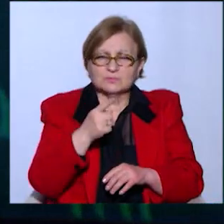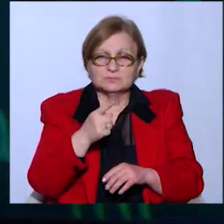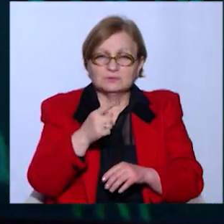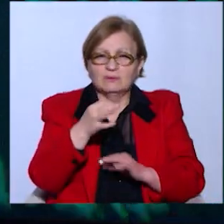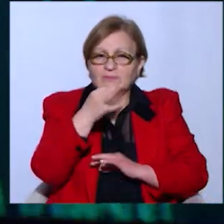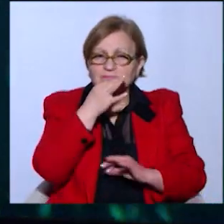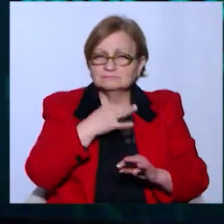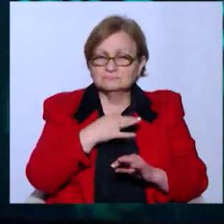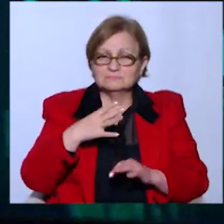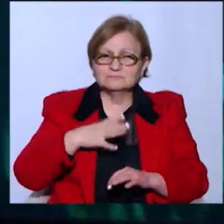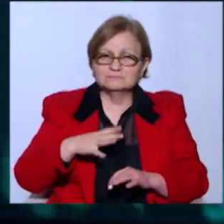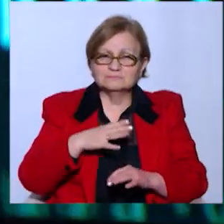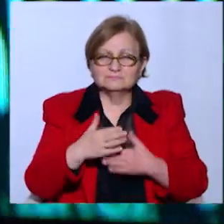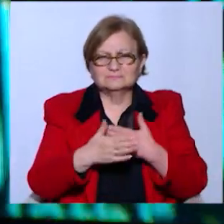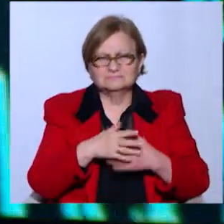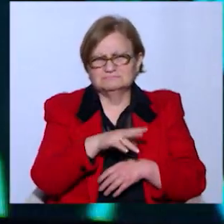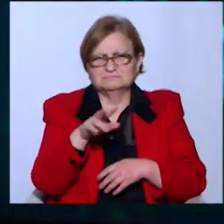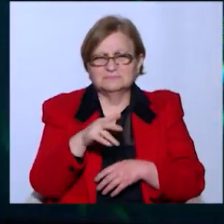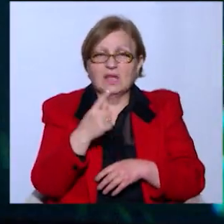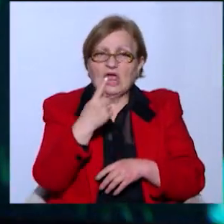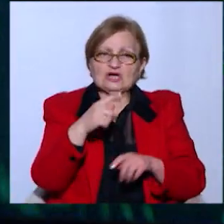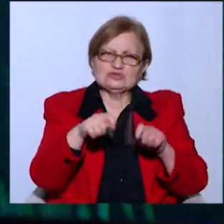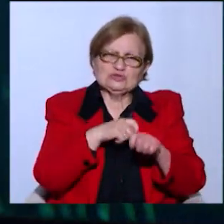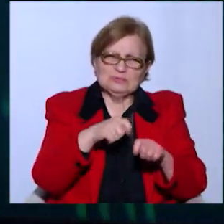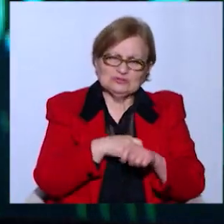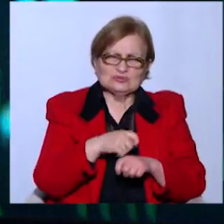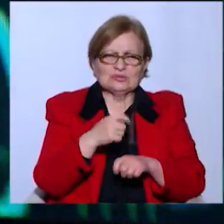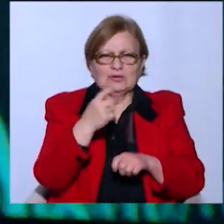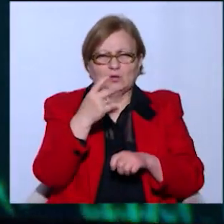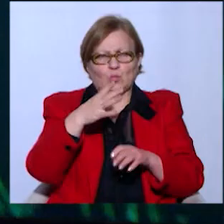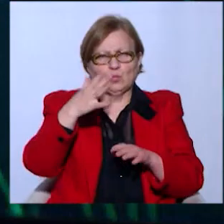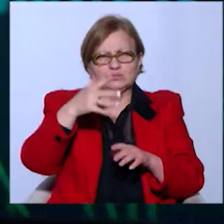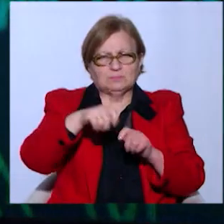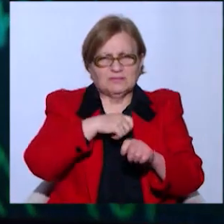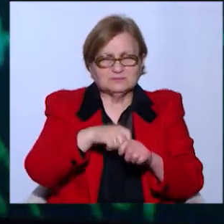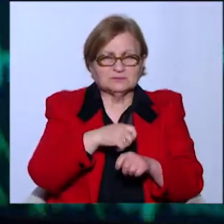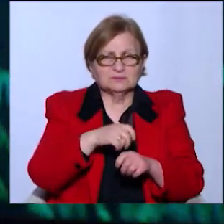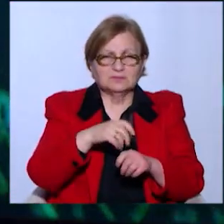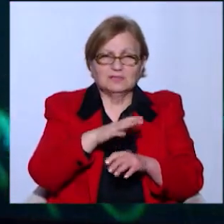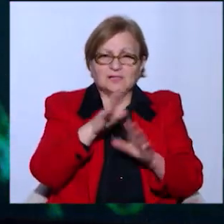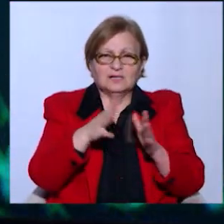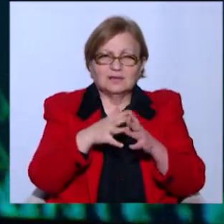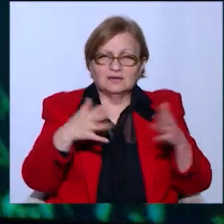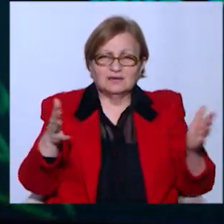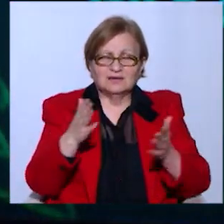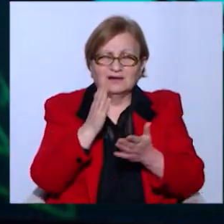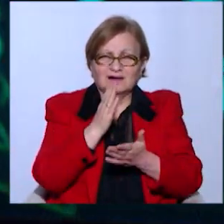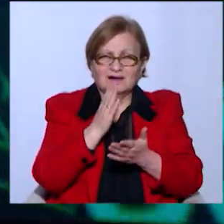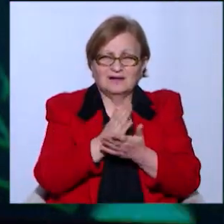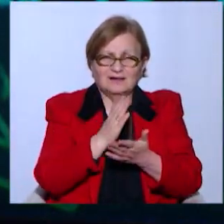ხოლმე მოსალოდნელი პასუხები, დაახლოებით 1 მეტრი, 5 მეტრი, 100 მეტრი დაახლოებით. ყველაზე მეტი რაც შემხედრია